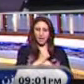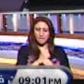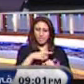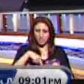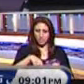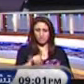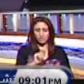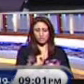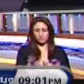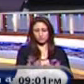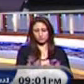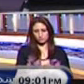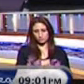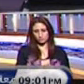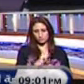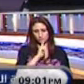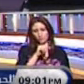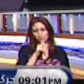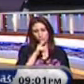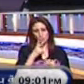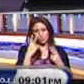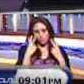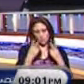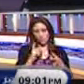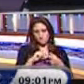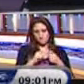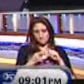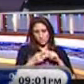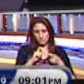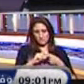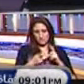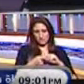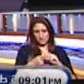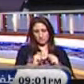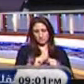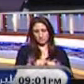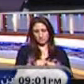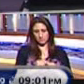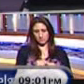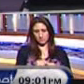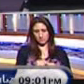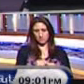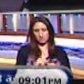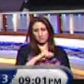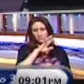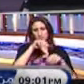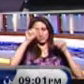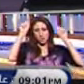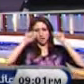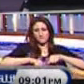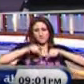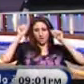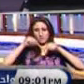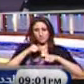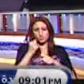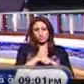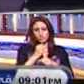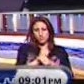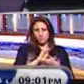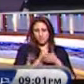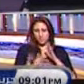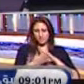الشيء اللي احنا طبعا ما كناش نحب نشوفه تاني في بورسعيد، واحنا ما صدقنا ان تداعيات العصيان تهدأ، دخلنا